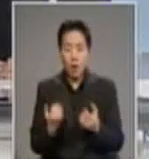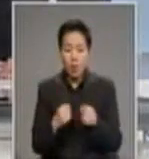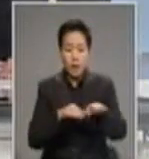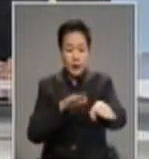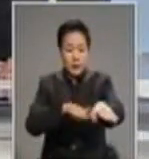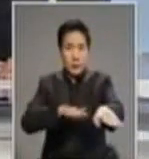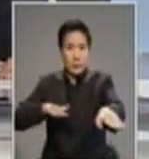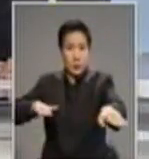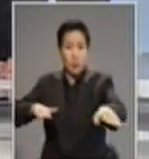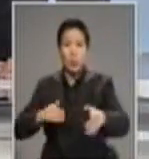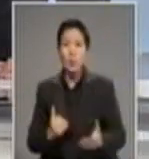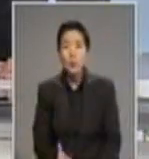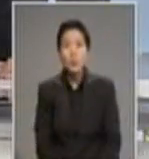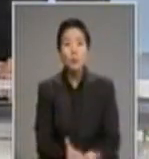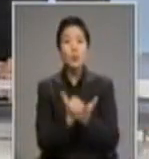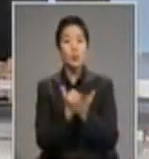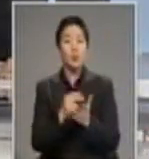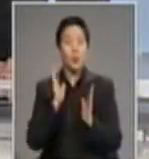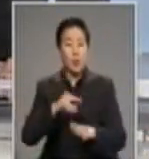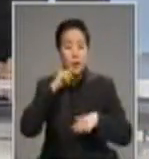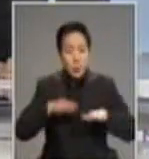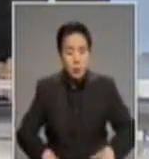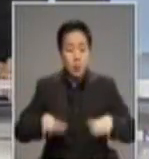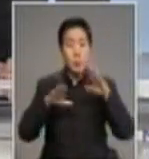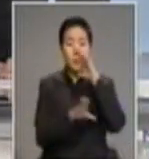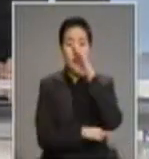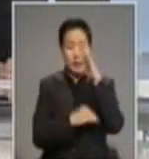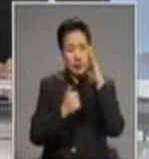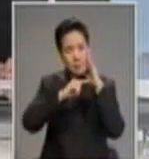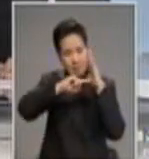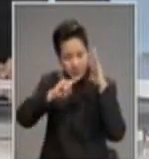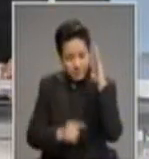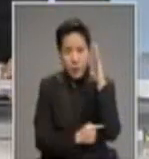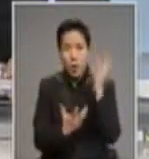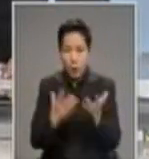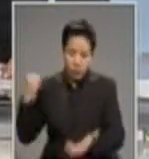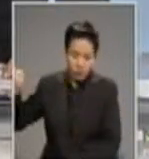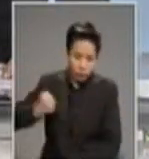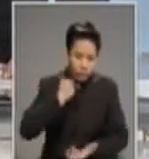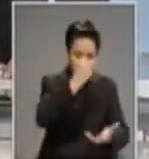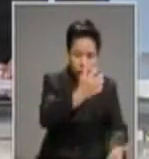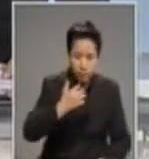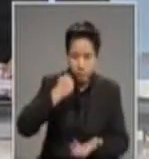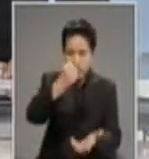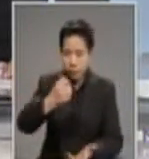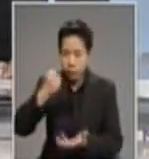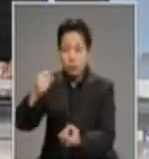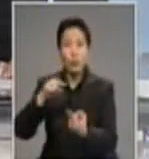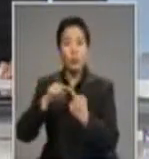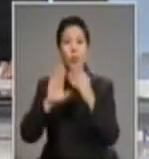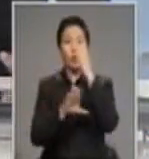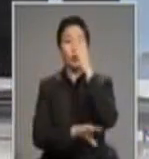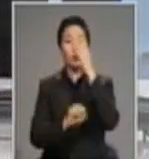อสมทช่วยผู้ประสบภัยศาลใจประชารัฐก็ลงพื้นที่นะครับไปมอบถุงยางชีพให้กับชาวบ้านประชาชนผู้ประสบภัยที่จังหวัดสุราษฎธานี